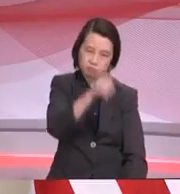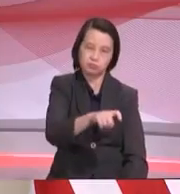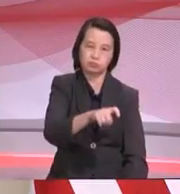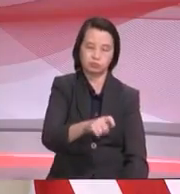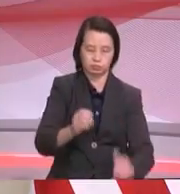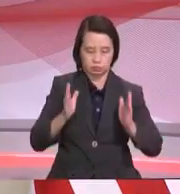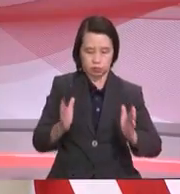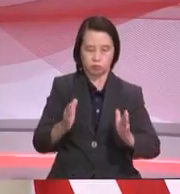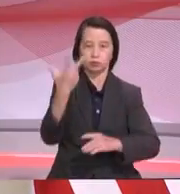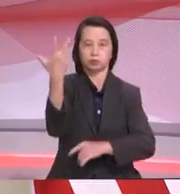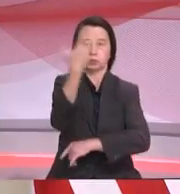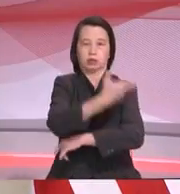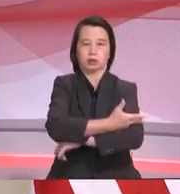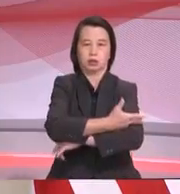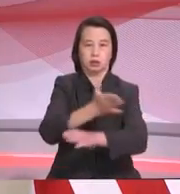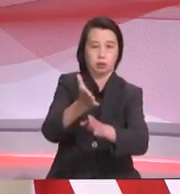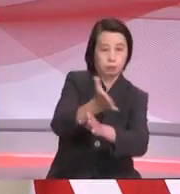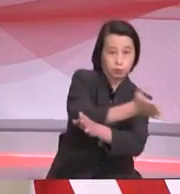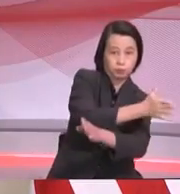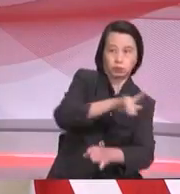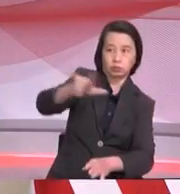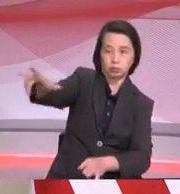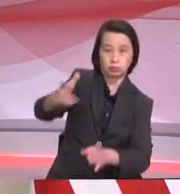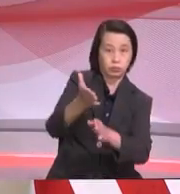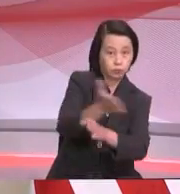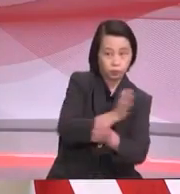dalam tempoh 3 hari sebelum perjalanan.